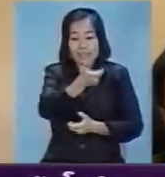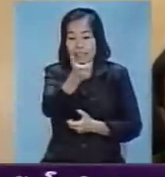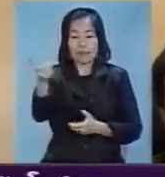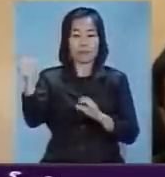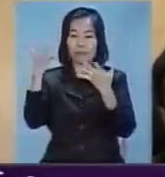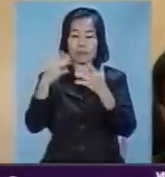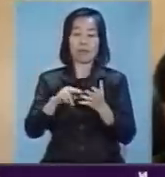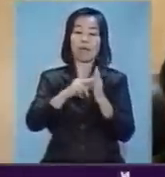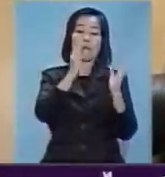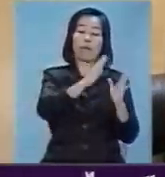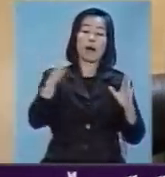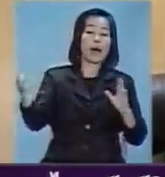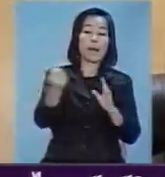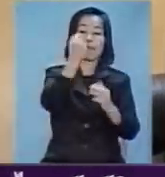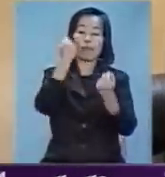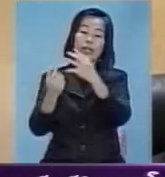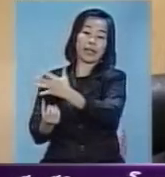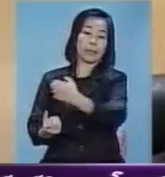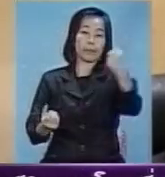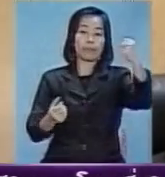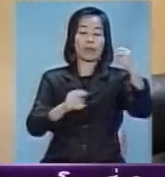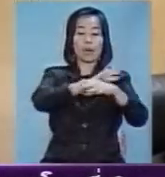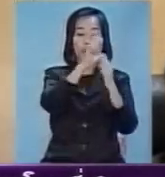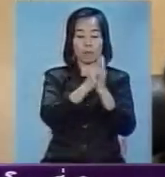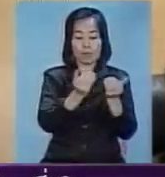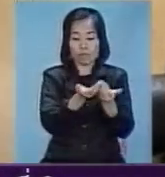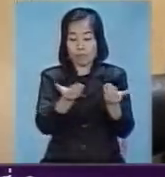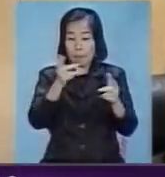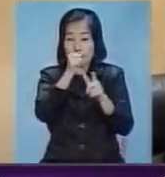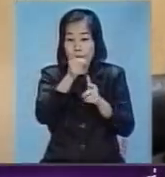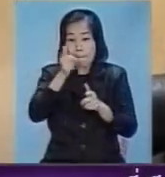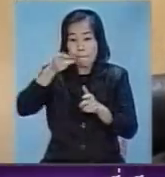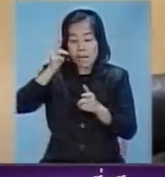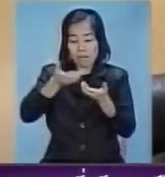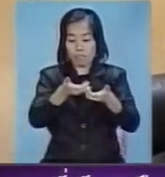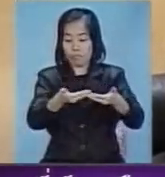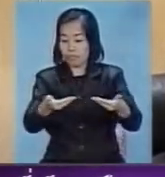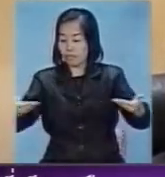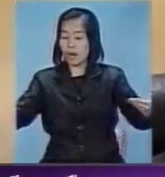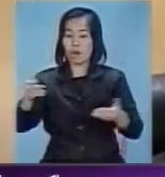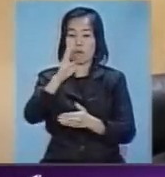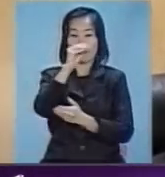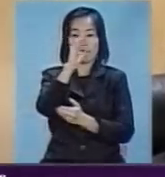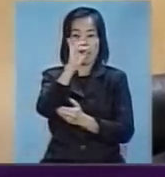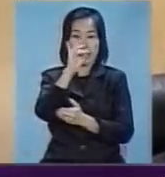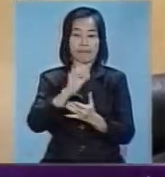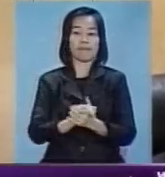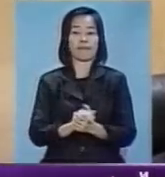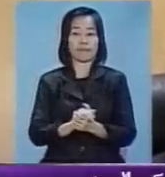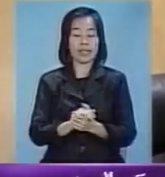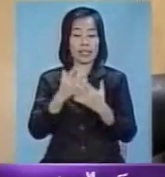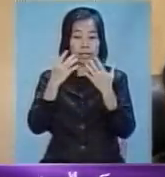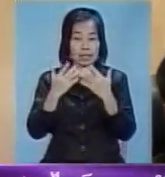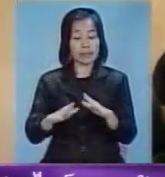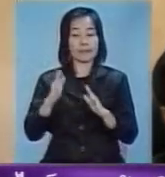ยứดรถได้ก็ยứดอาวุดเอาไปหมดทั้งหมด Staffed 68 ก็บอกครับผมกกาฟเรกกทานประทานนึนี้ที่นี่เวล